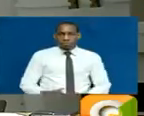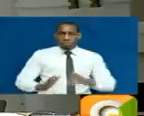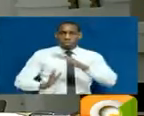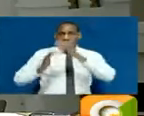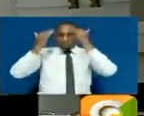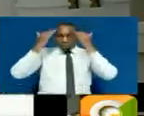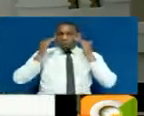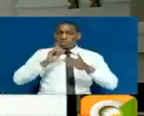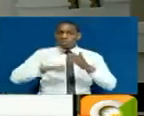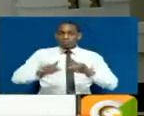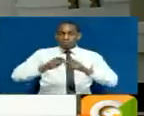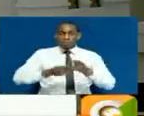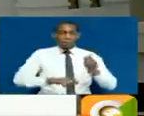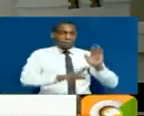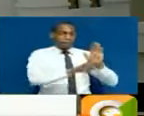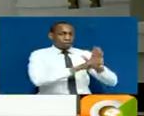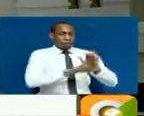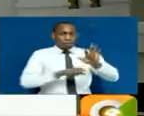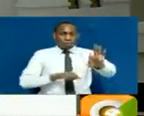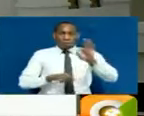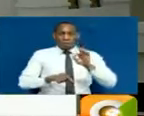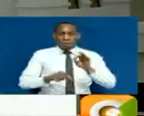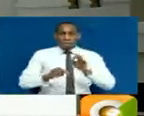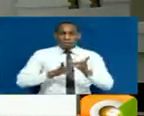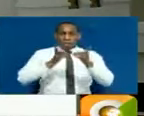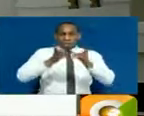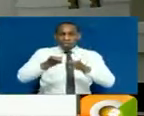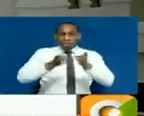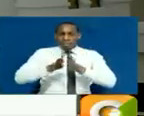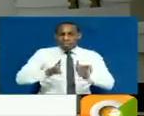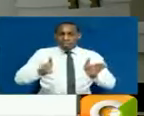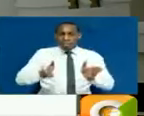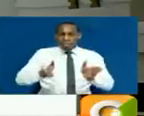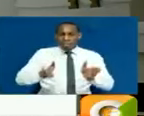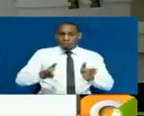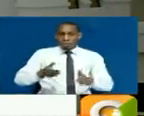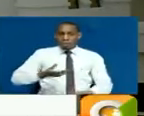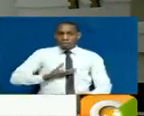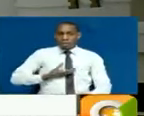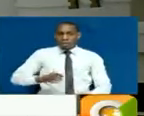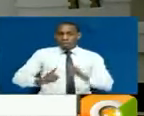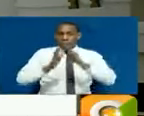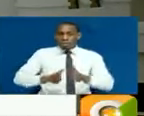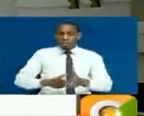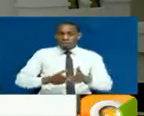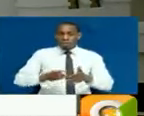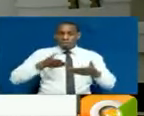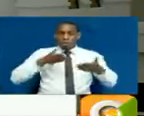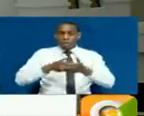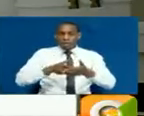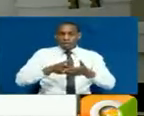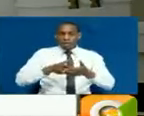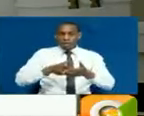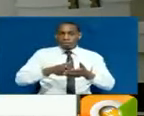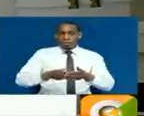Mahakama Kuu imesema ni ukiukaji wa sheria uteuzi wa Meja Jenerali Mohammed Badi katika baraza la mawaziri na kupiga marufuku uwepo